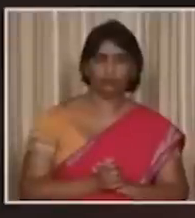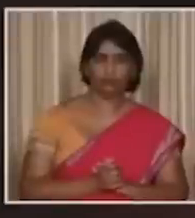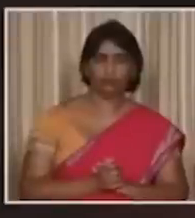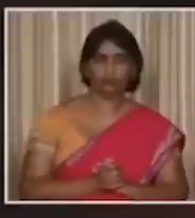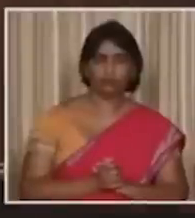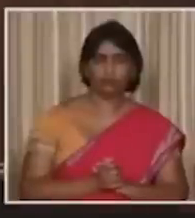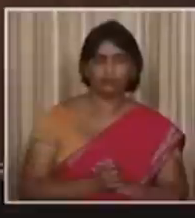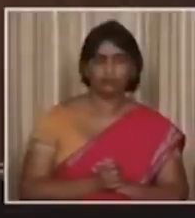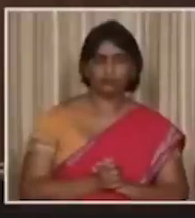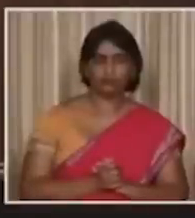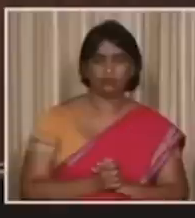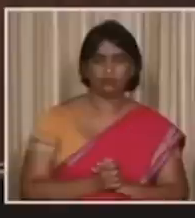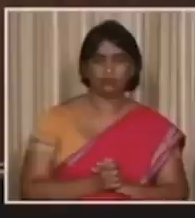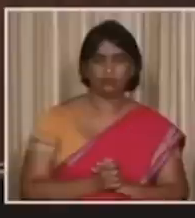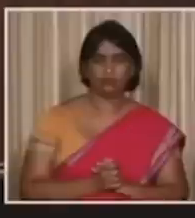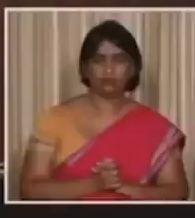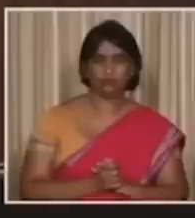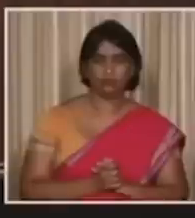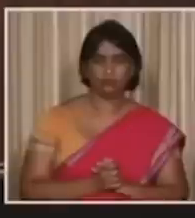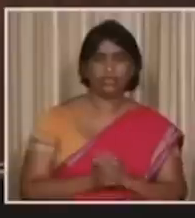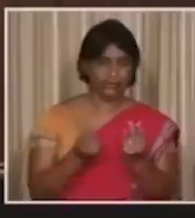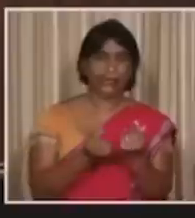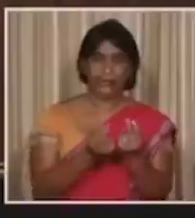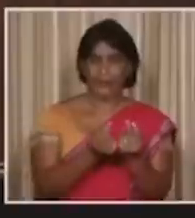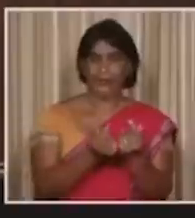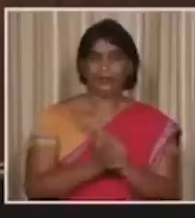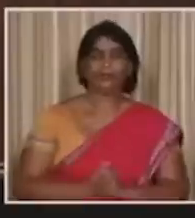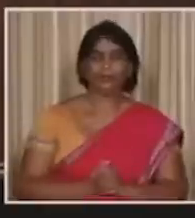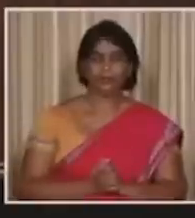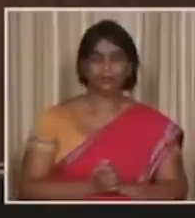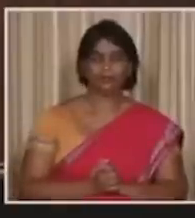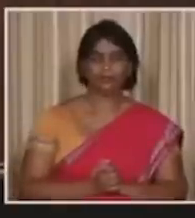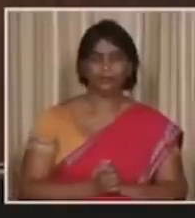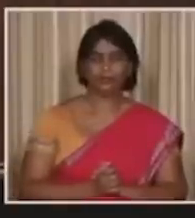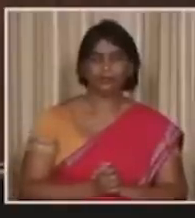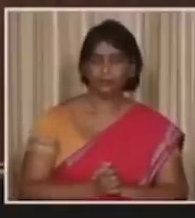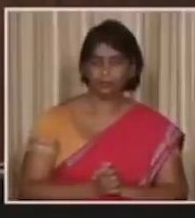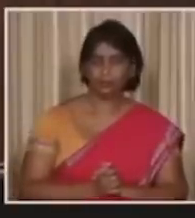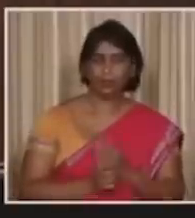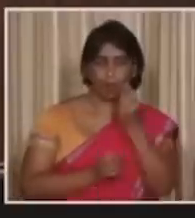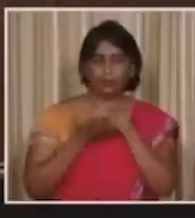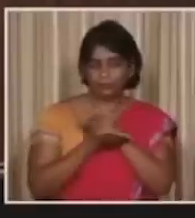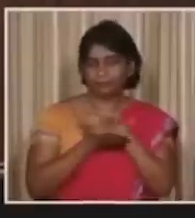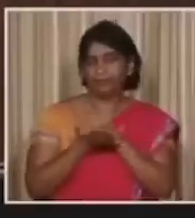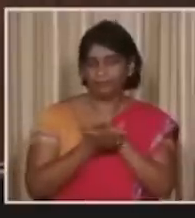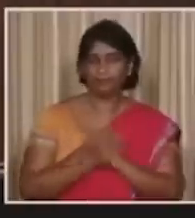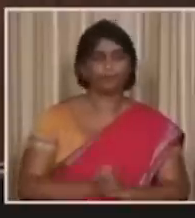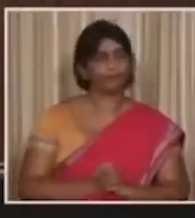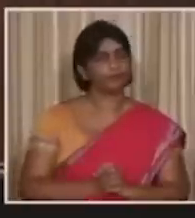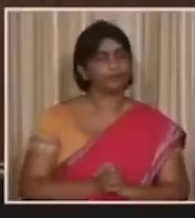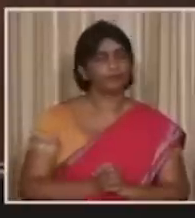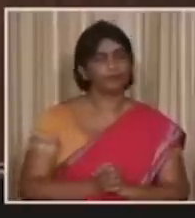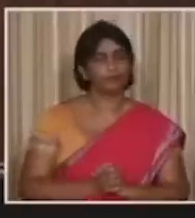నిమిషం. ఓ విషానికి నిక్మం కరండి. జస్ట్ క్లారిఫికేషన్ సార్ ప్లీజ్, వన్ మినిట్.